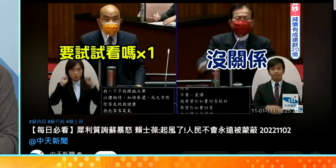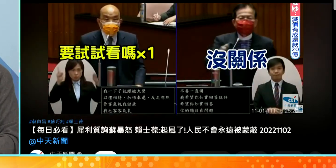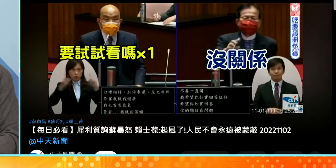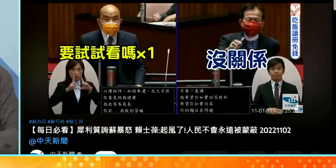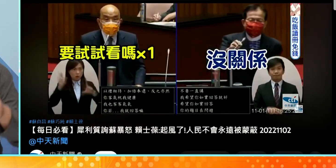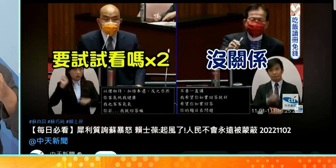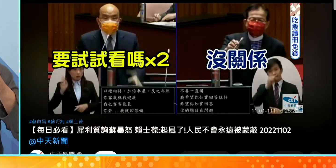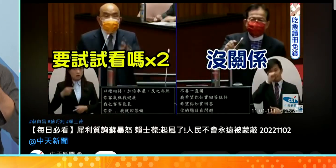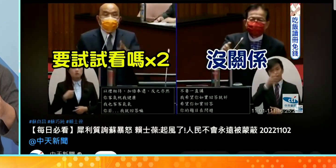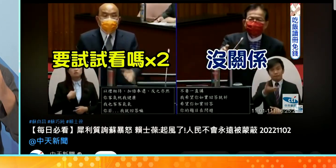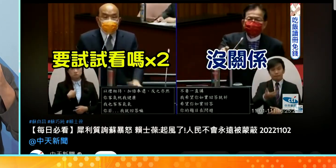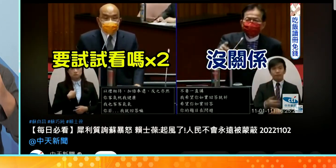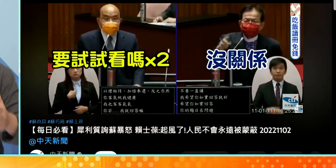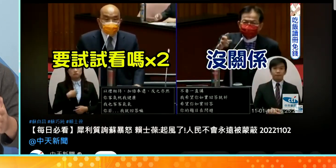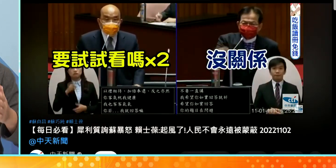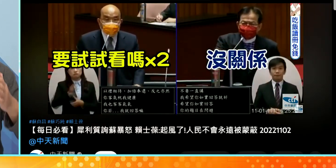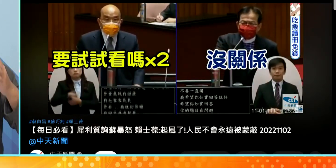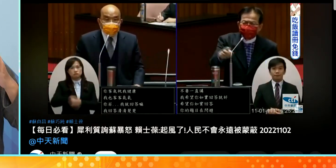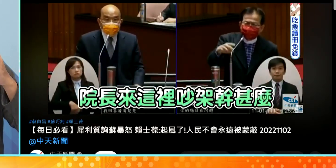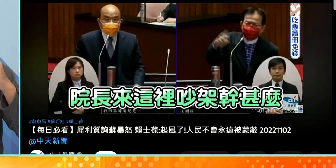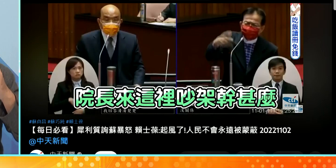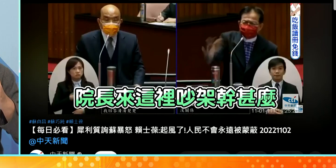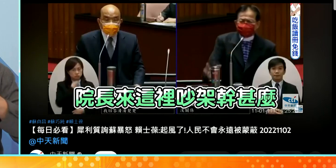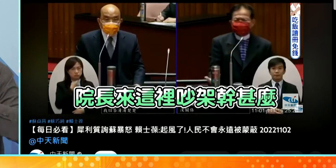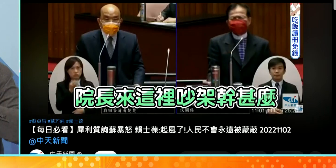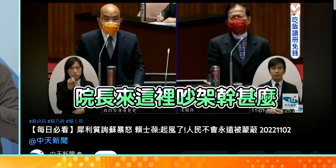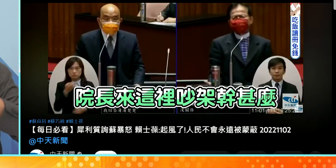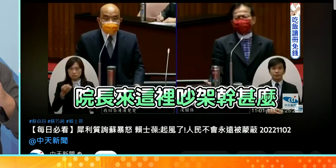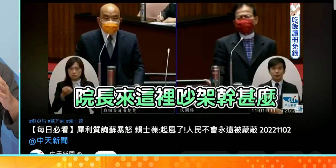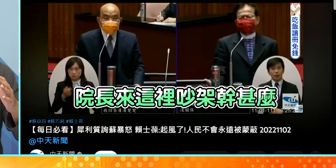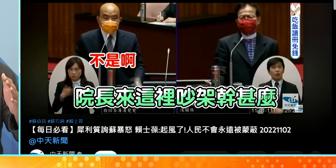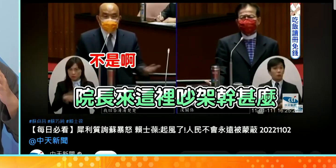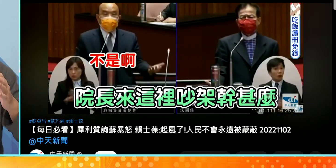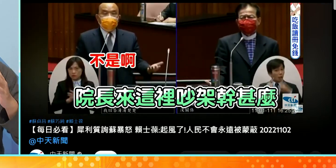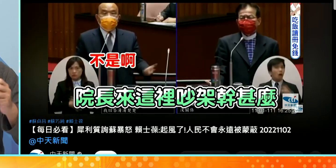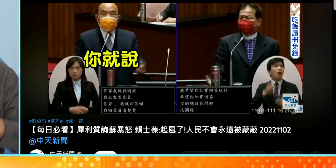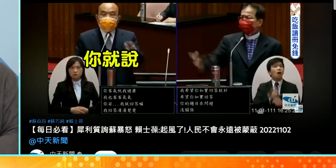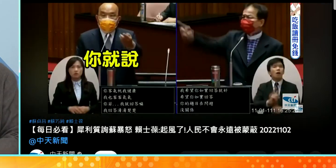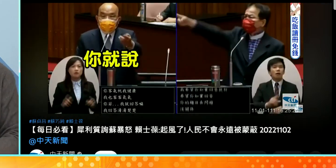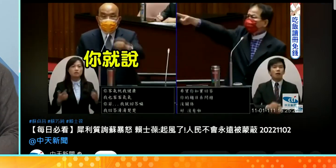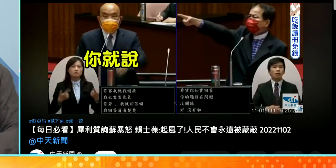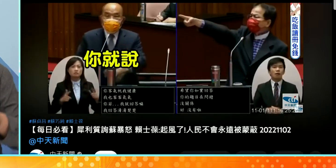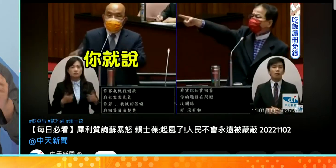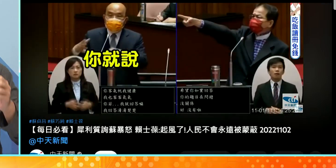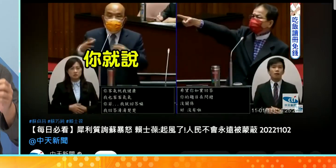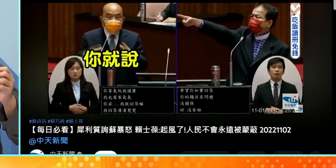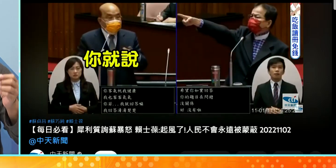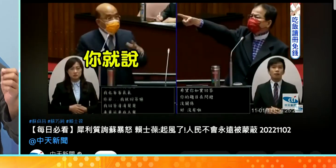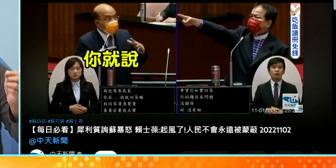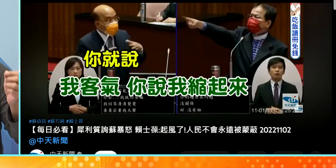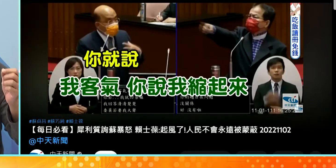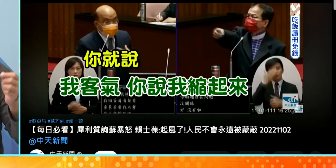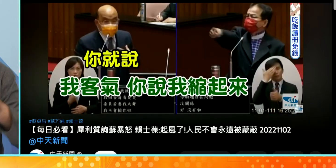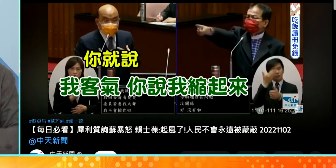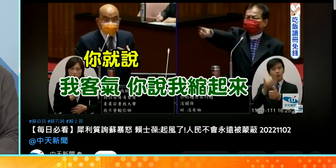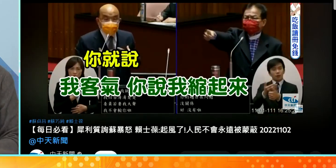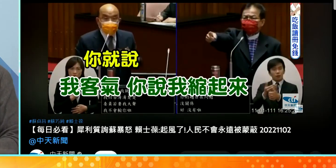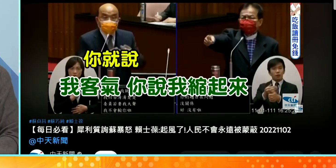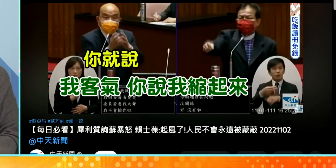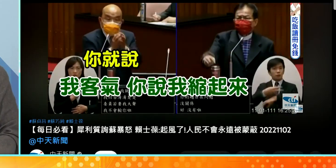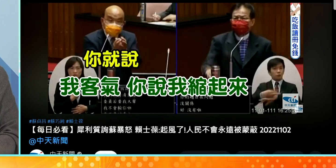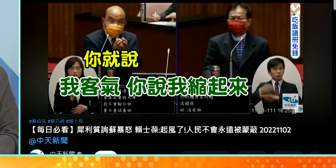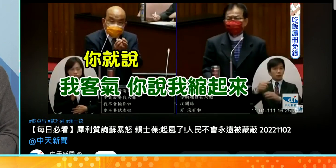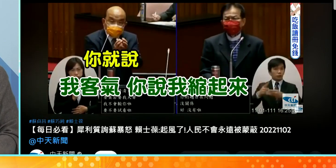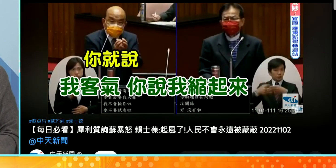呢？做他毕竟是我们中华民国这个民主实施民主以后最长任期的行政院